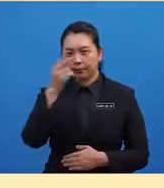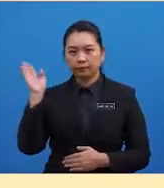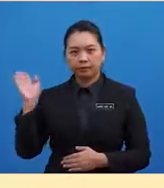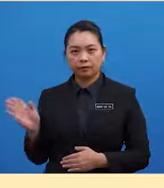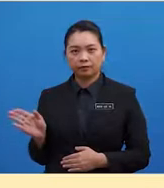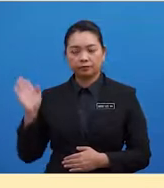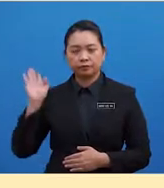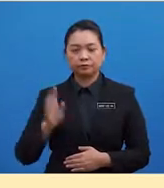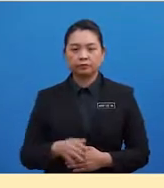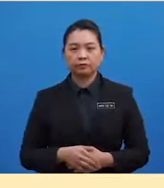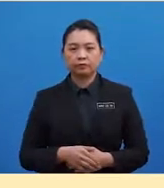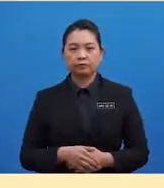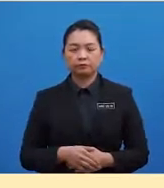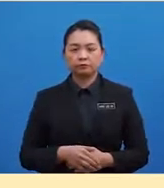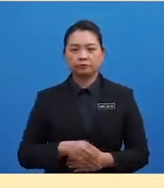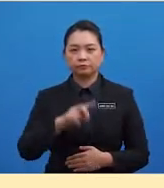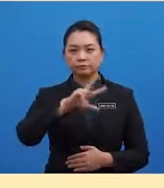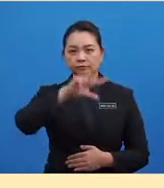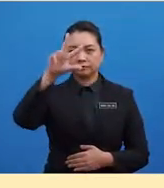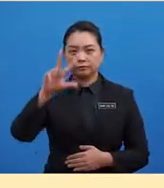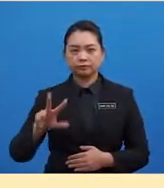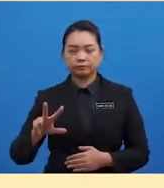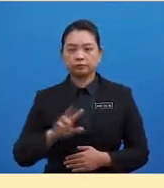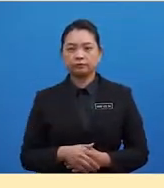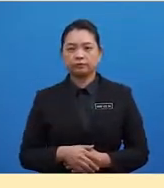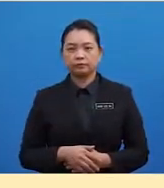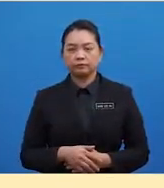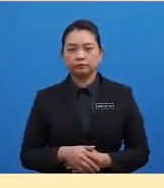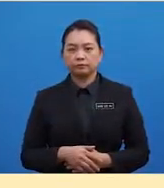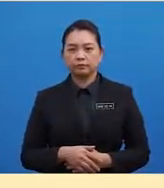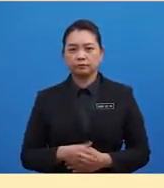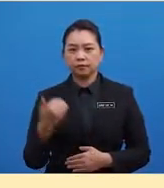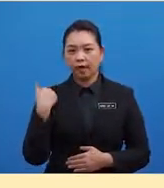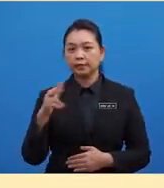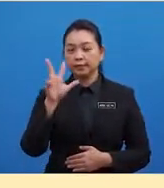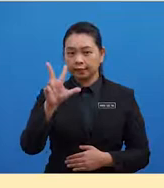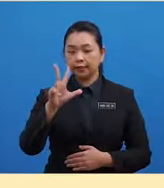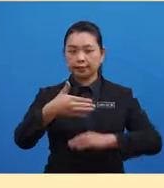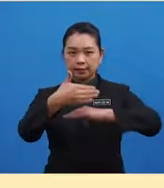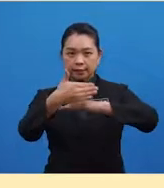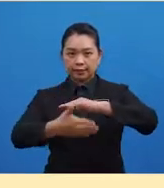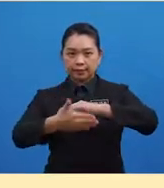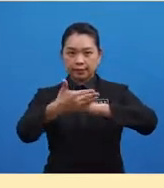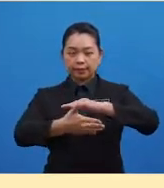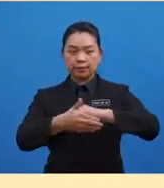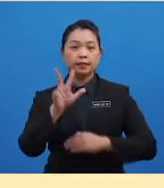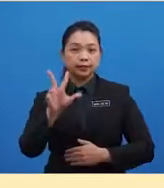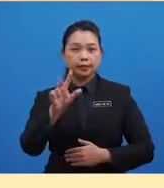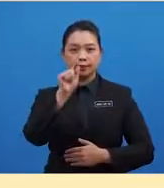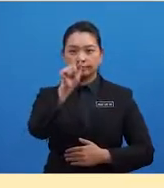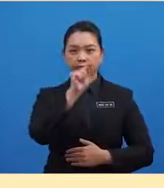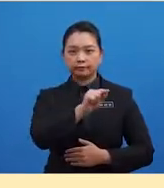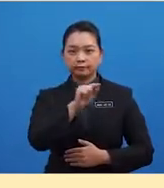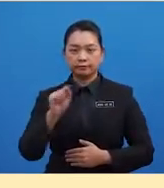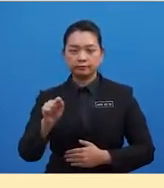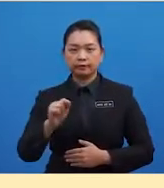cikgu. Ia merupakan poligon segitiga. Ia mempunyai tiga sisi dan tiga penjuru.